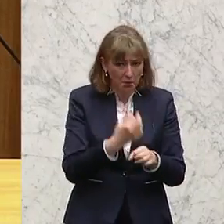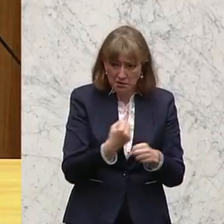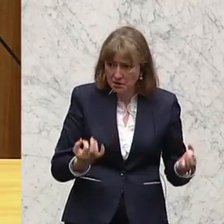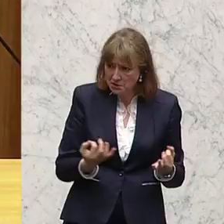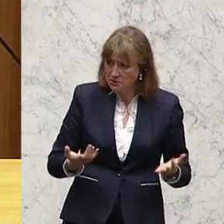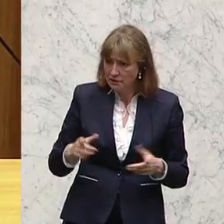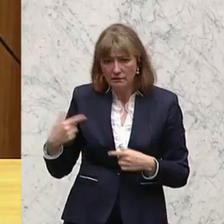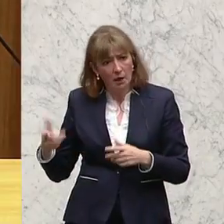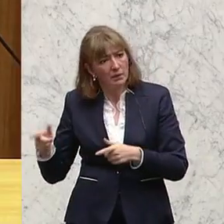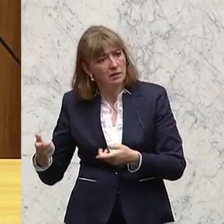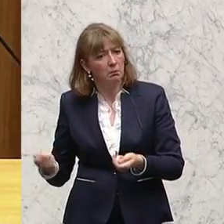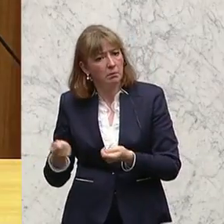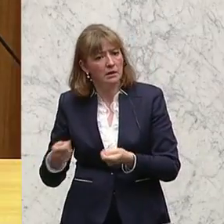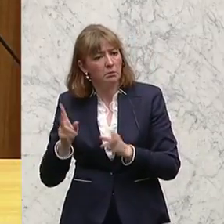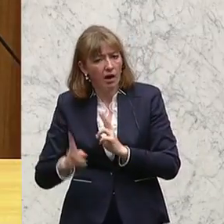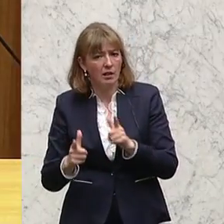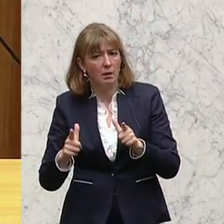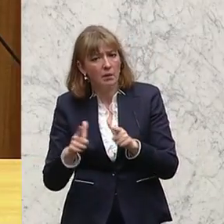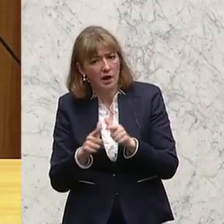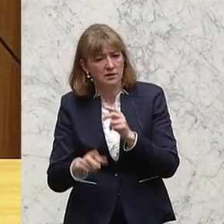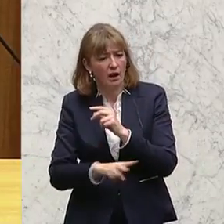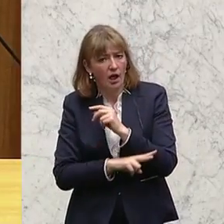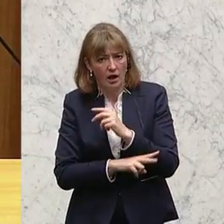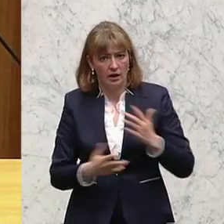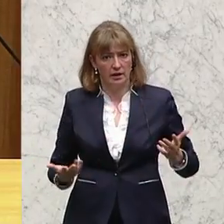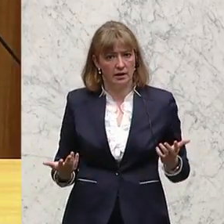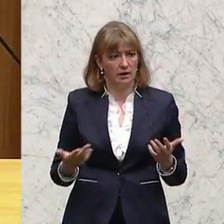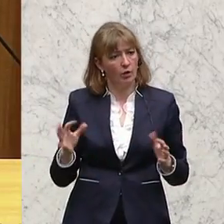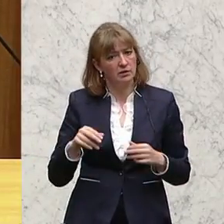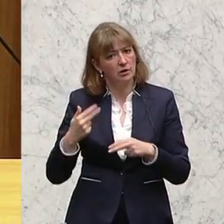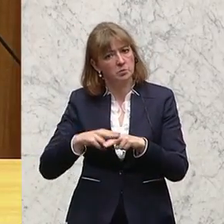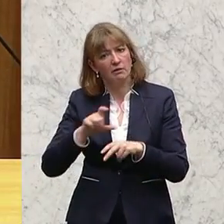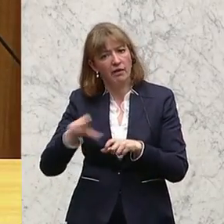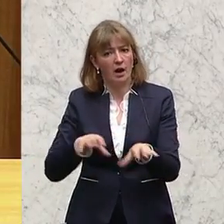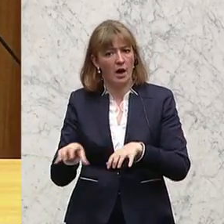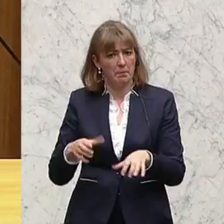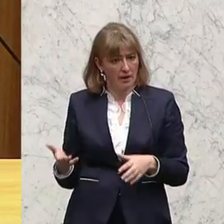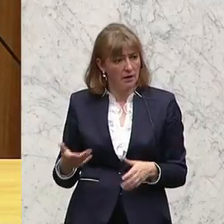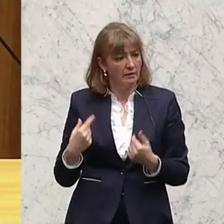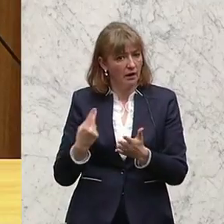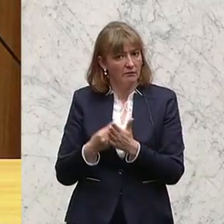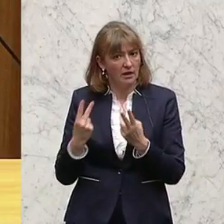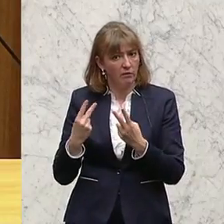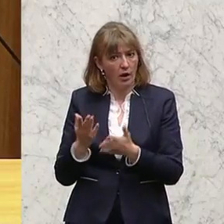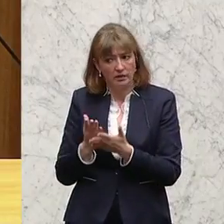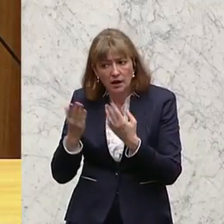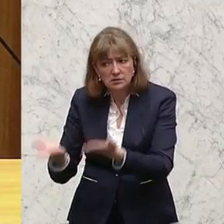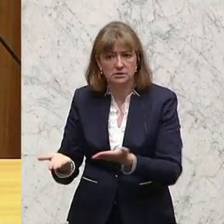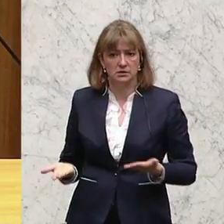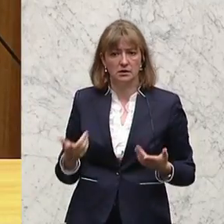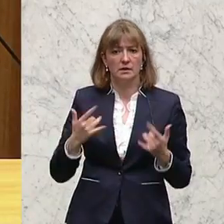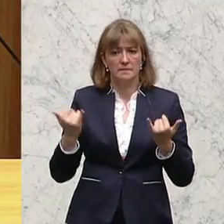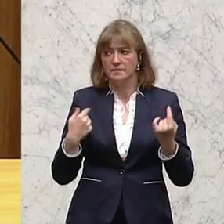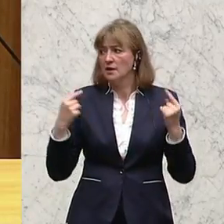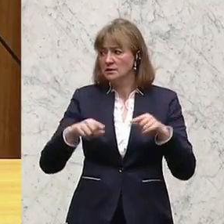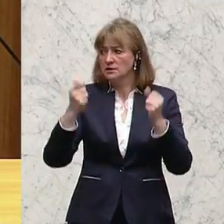einen Lehrling leisten, der dann in späterer Folge dann natürlich auch als Facharbeiter den Betrieben wertvolle Dienste leisten kann. Und jetzt komme ich zurück